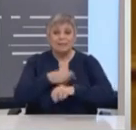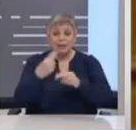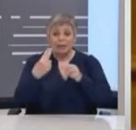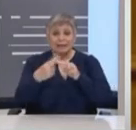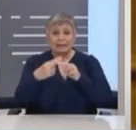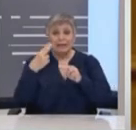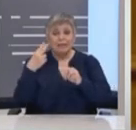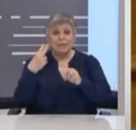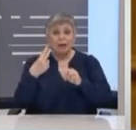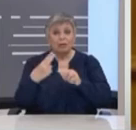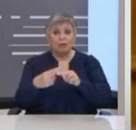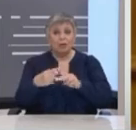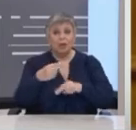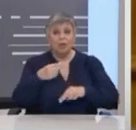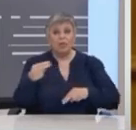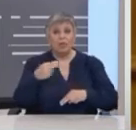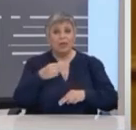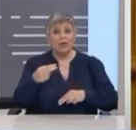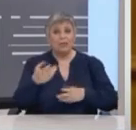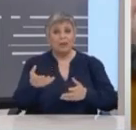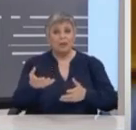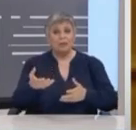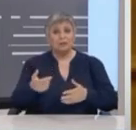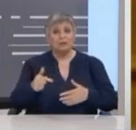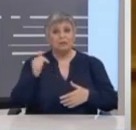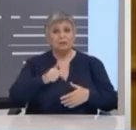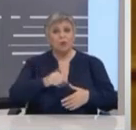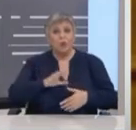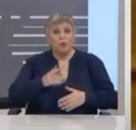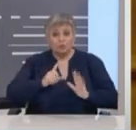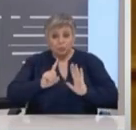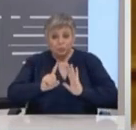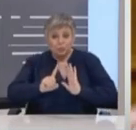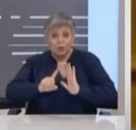προβλήματος, ετέθηκε επί των τύπων των ύλων το ζήτημα για πρώτη φορά τώρα.